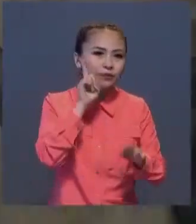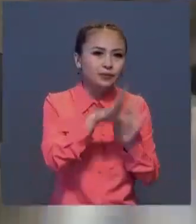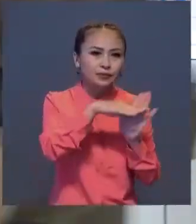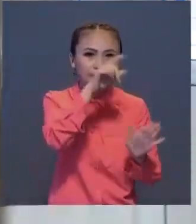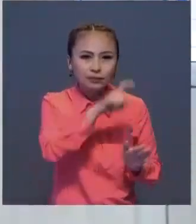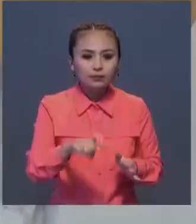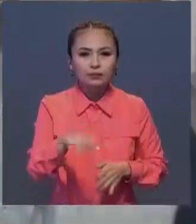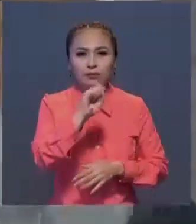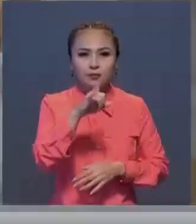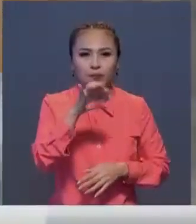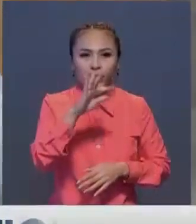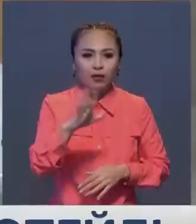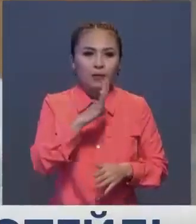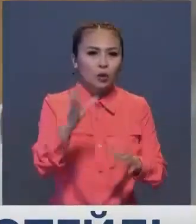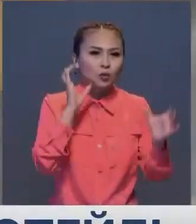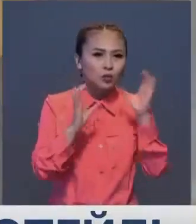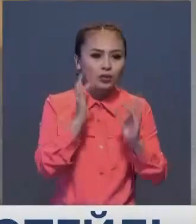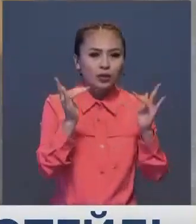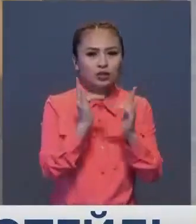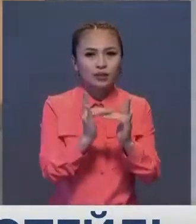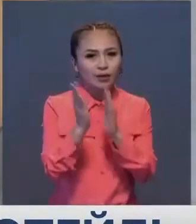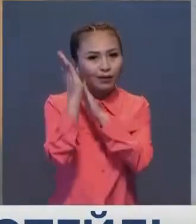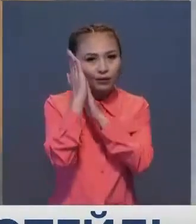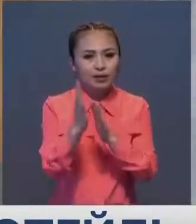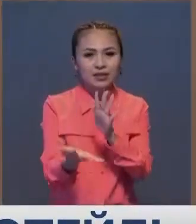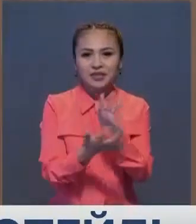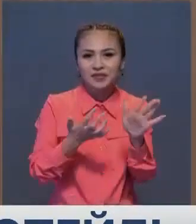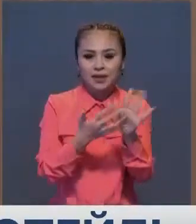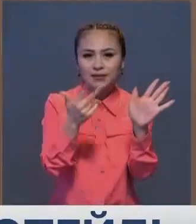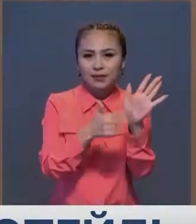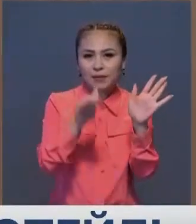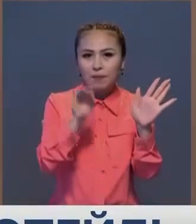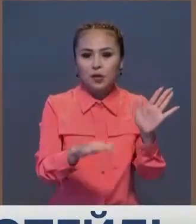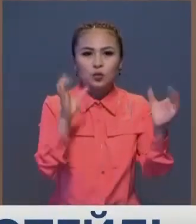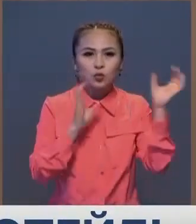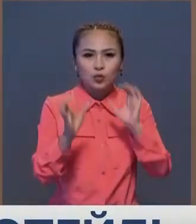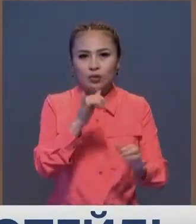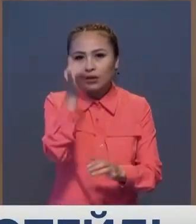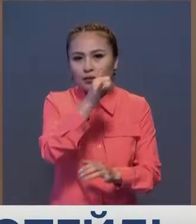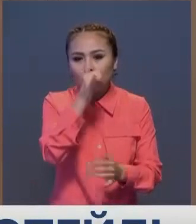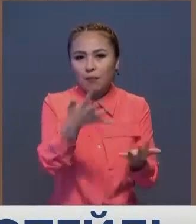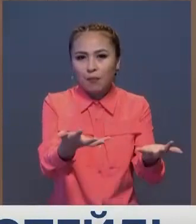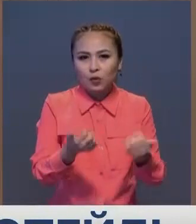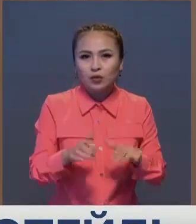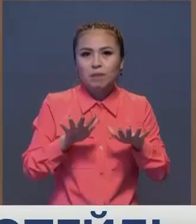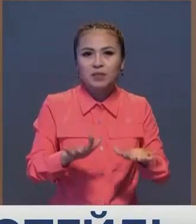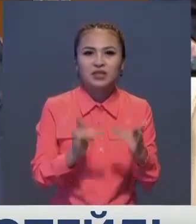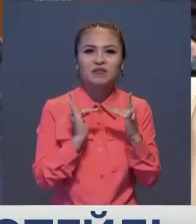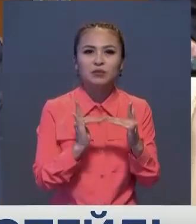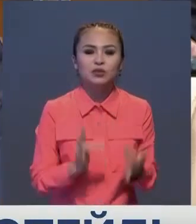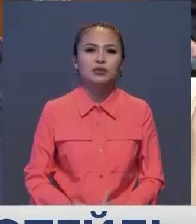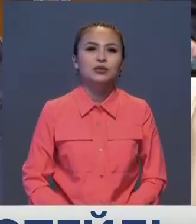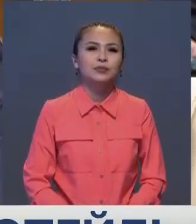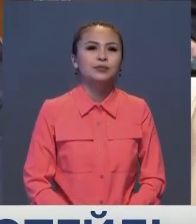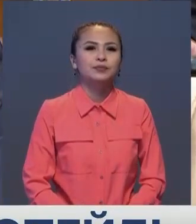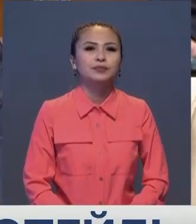Ахметов студенттерге жатақхана жетіспейтінін айтады. Елде 80 мың студент жатын орынға қол жеткізе алмай жүр. Бағдарлама аясында білім және